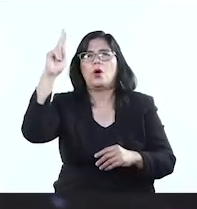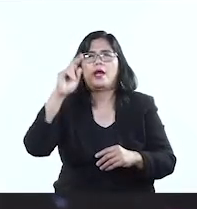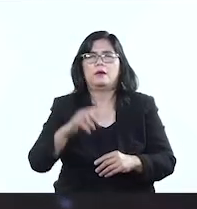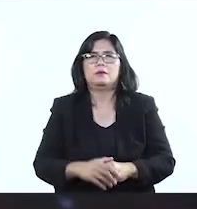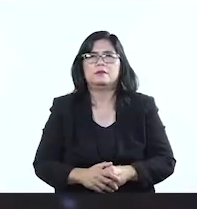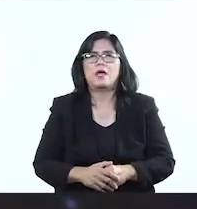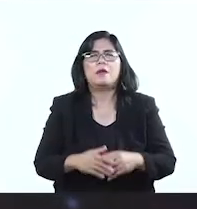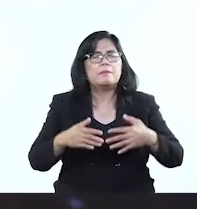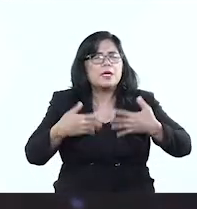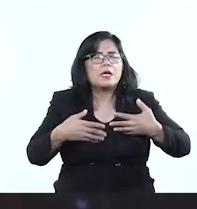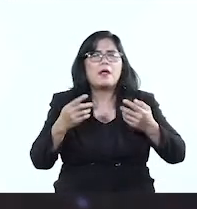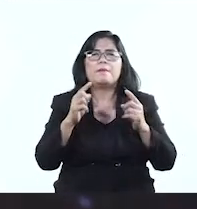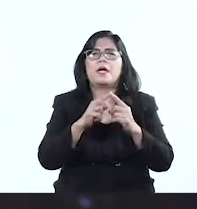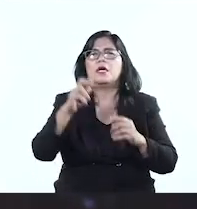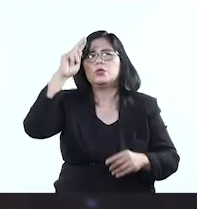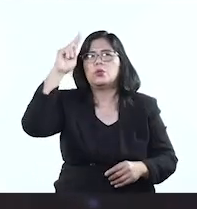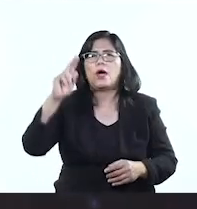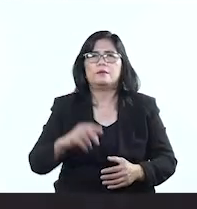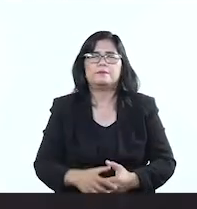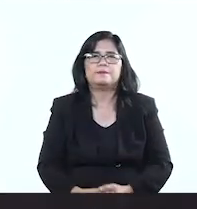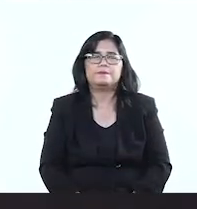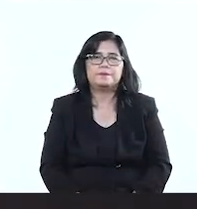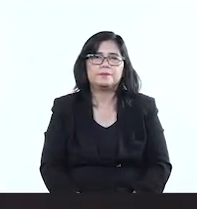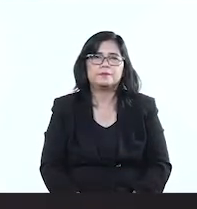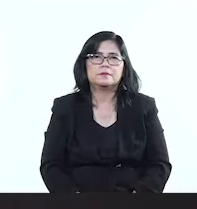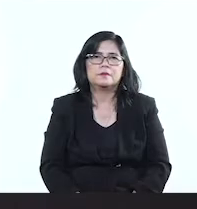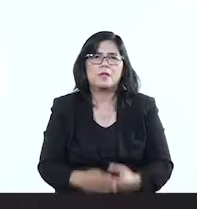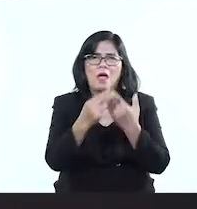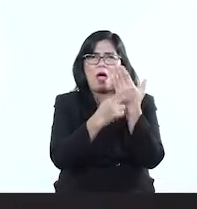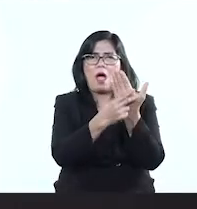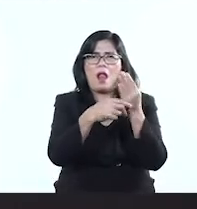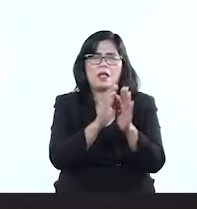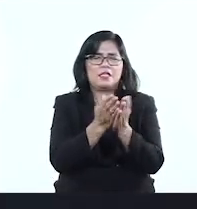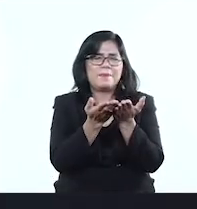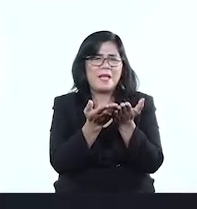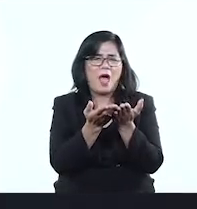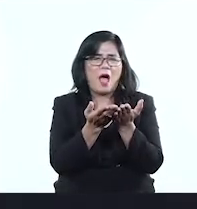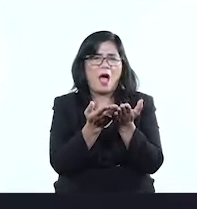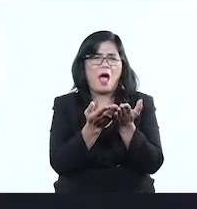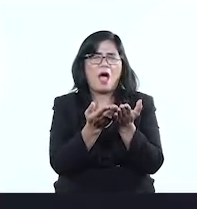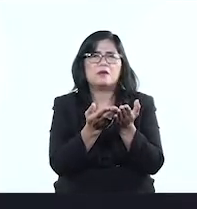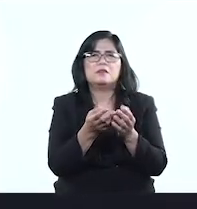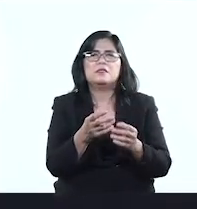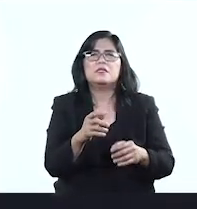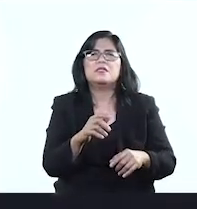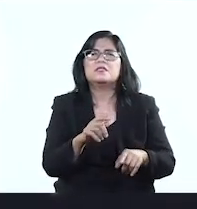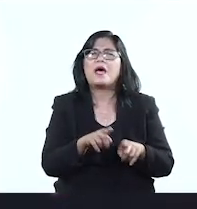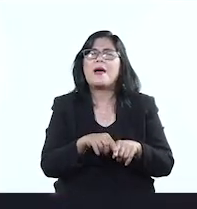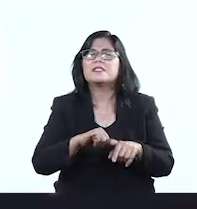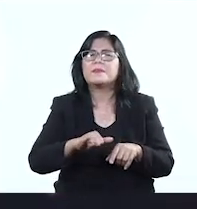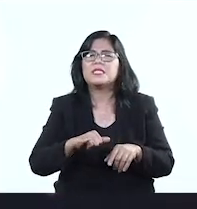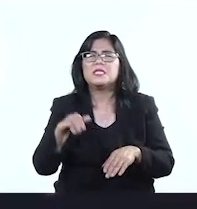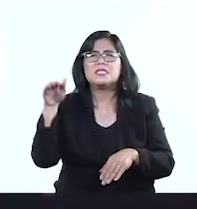Hai dan berkenan kepada Tuhan Hai lagi tak sudah bilang seperti zaman Nuh Hai